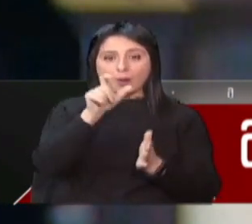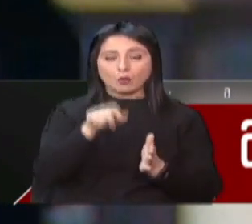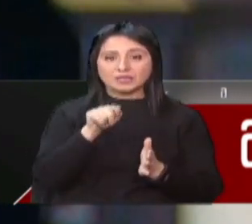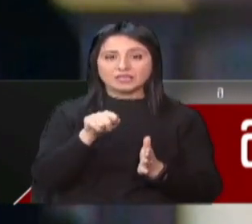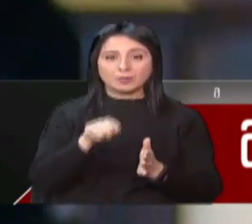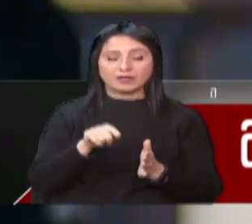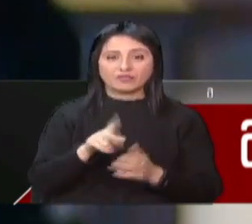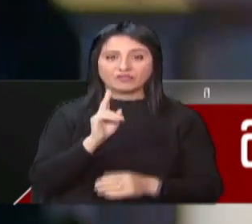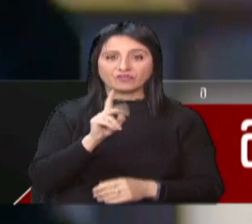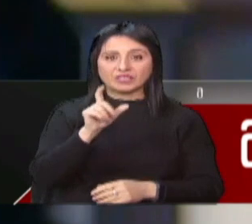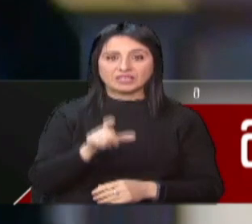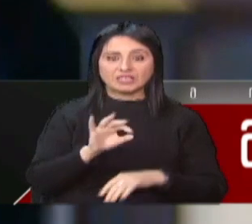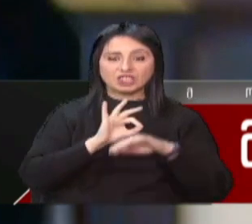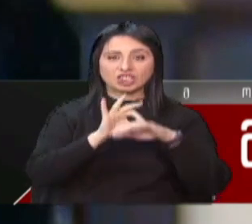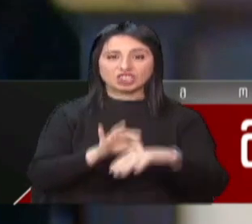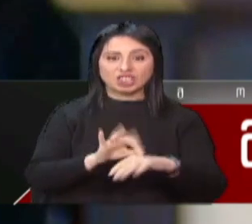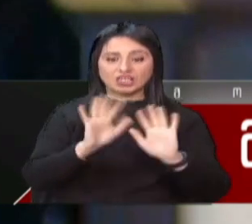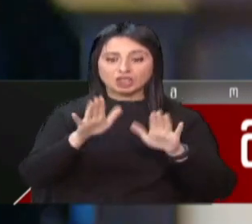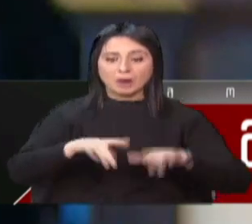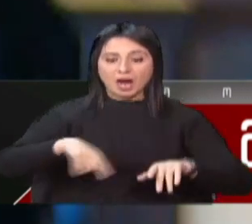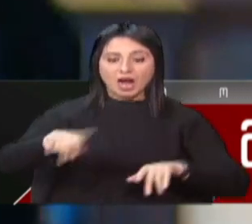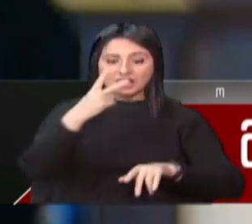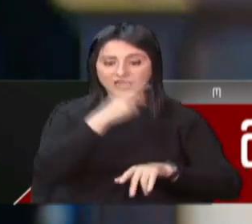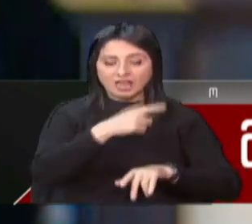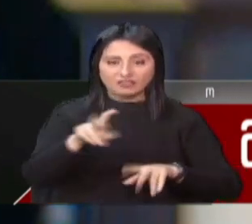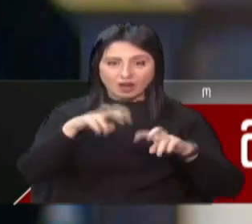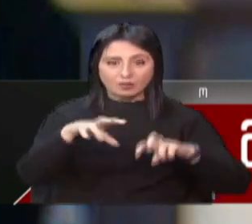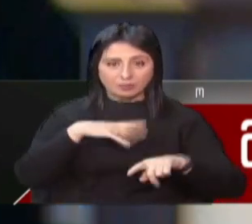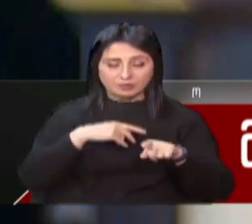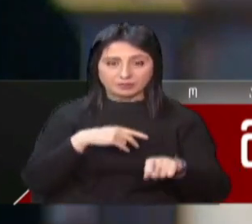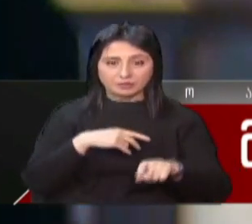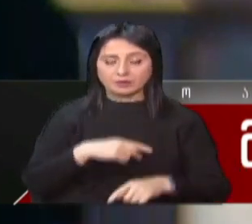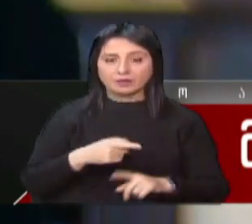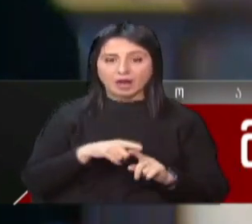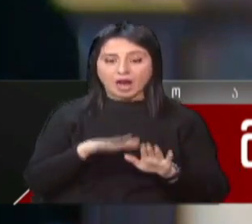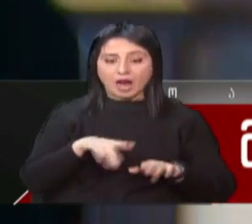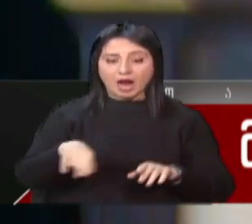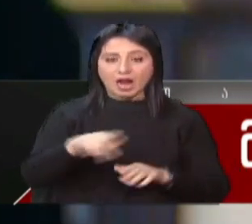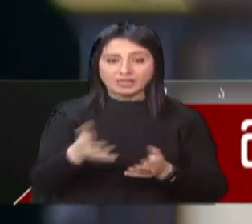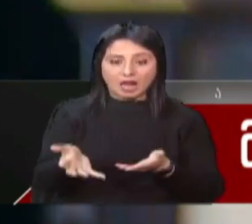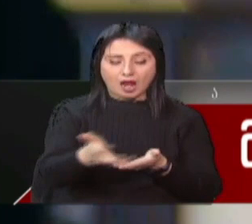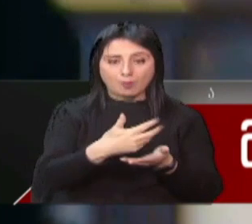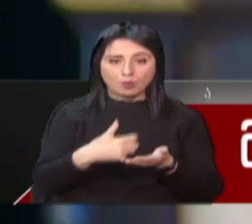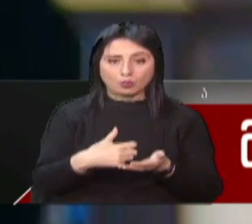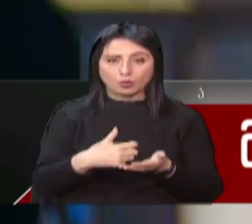romelit romelmat ce a tarășim trebuie să adgiliz datualieva. Da, adgilida na moiro